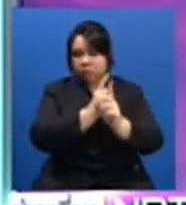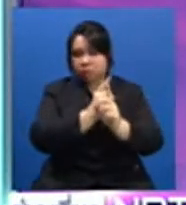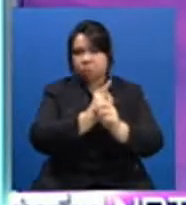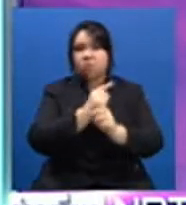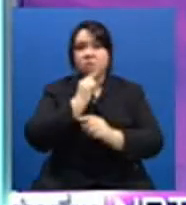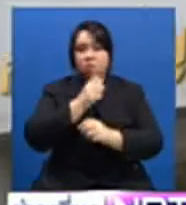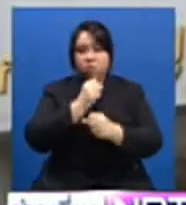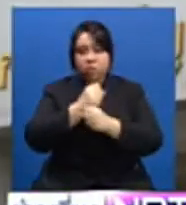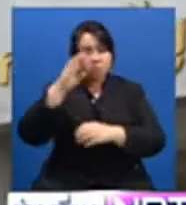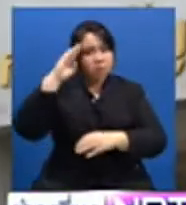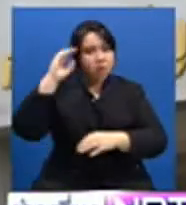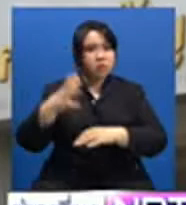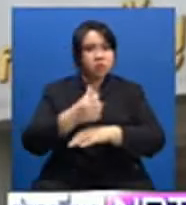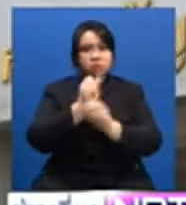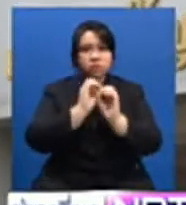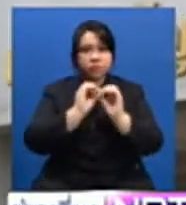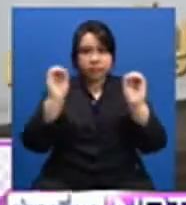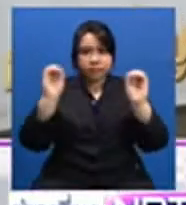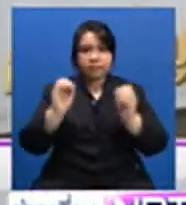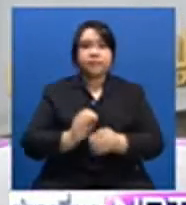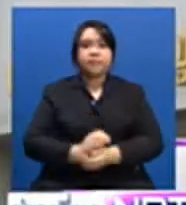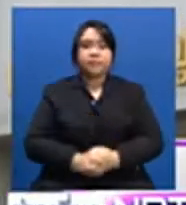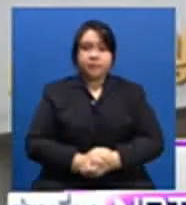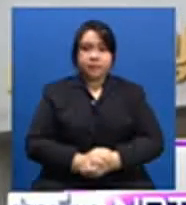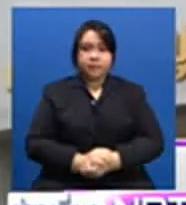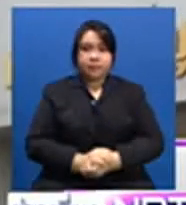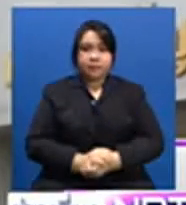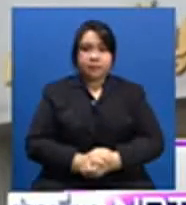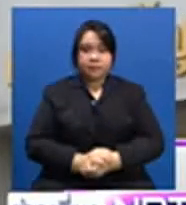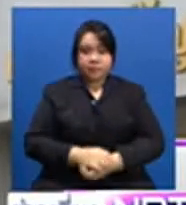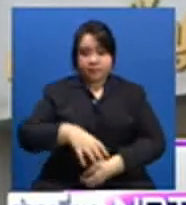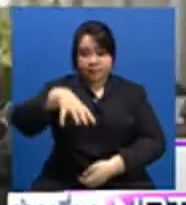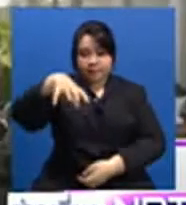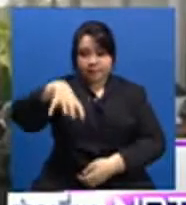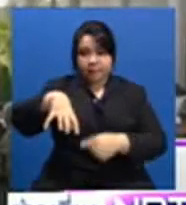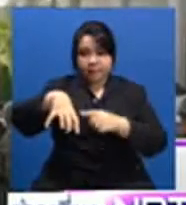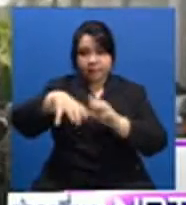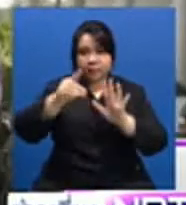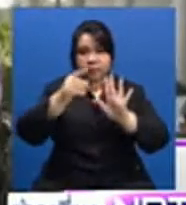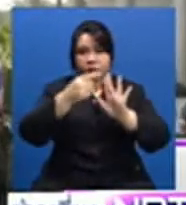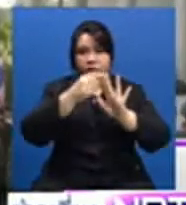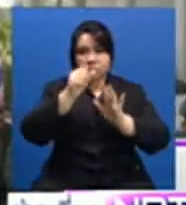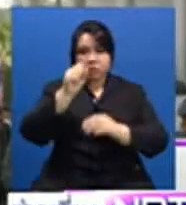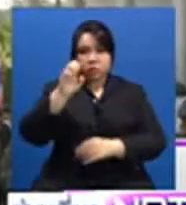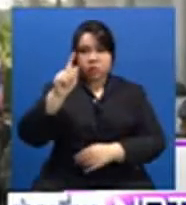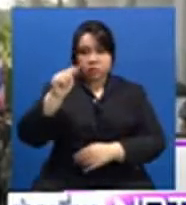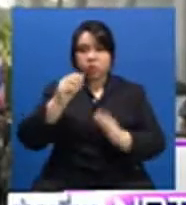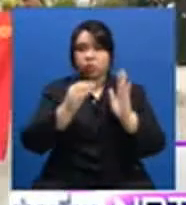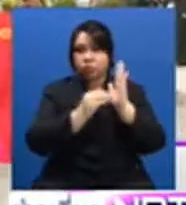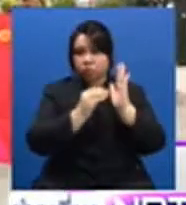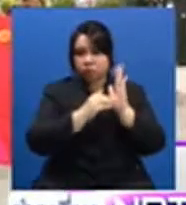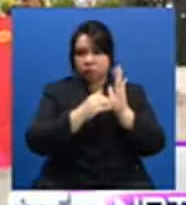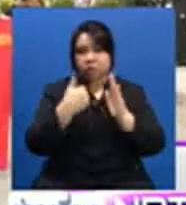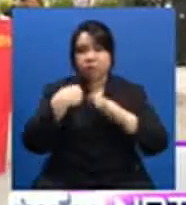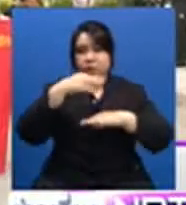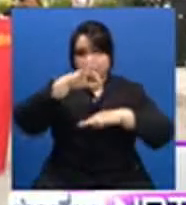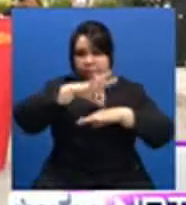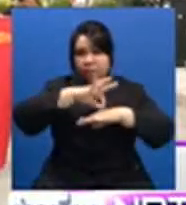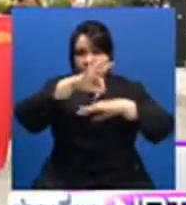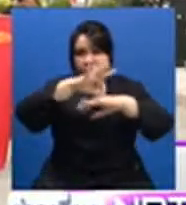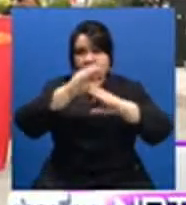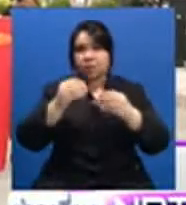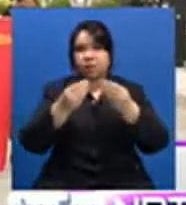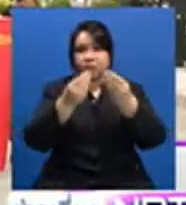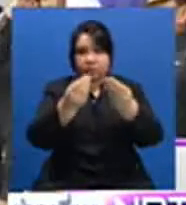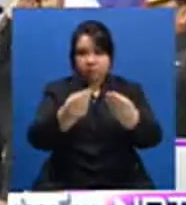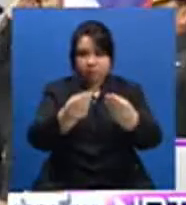ค่ะที่กองบัญชาการกองทัพภาคที่1เขตดุสิตกรุงเทพมหานครได้มีพิธีรับส่งหน้าที่แม่ทัพภาคที่